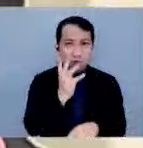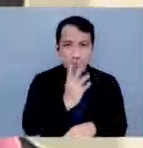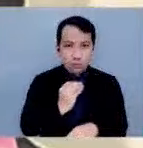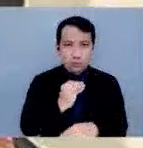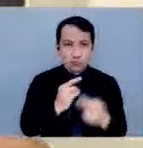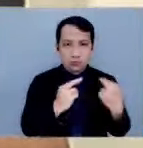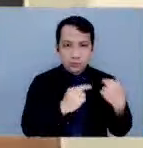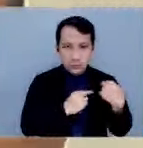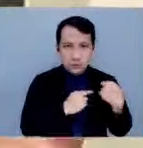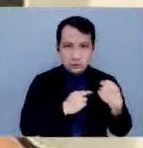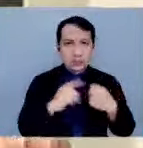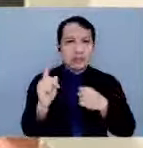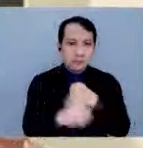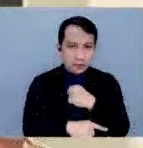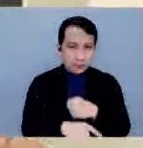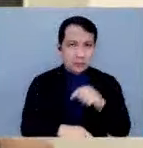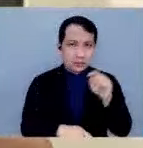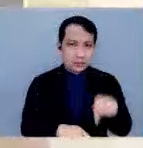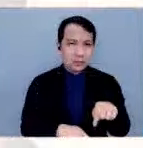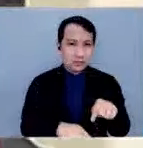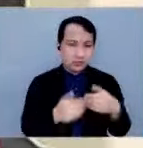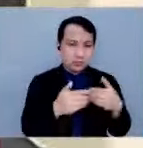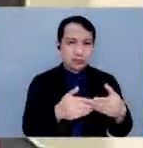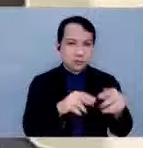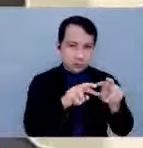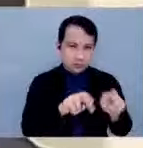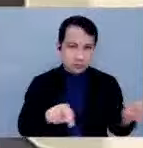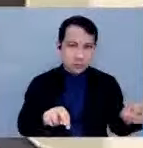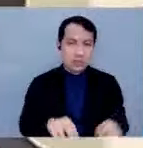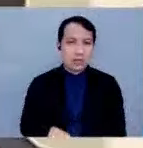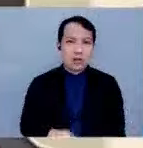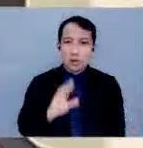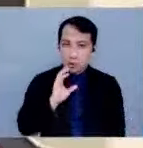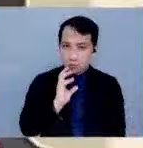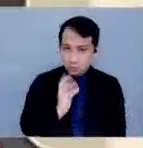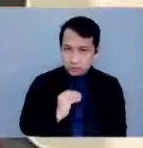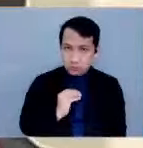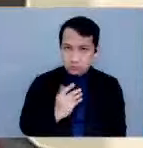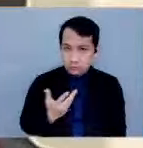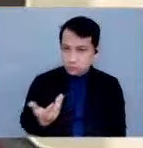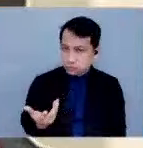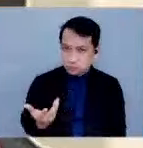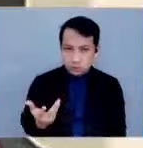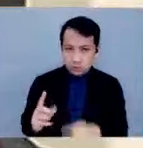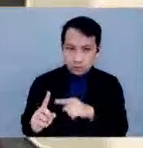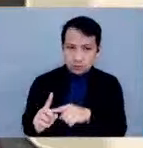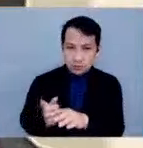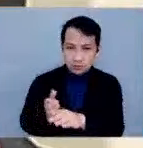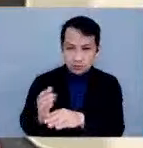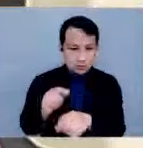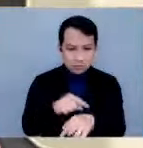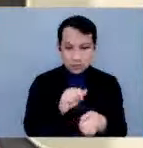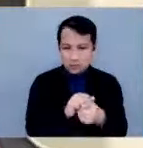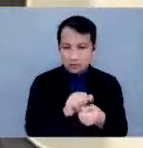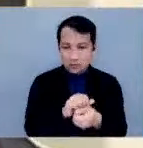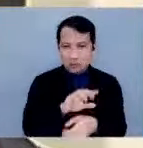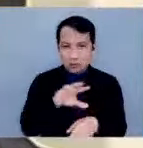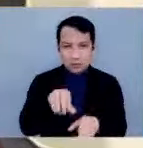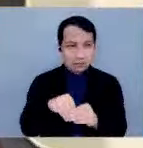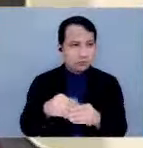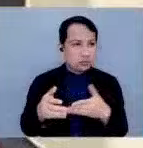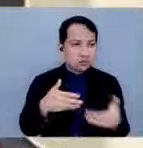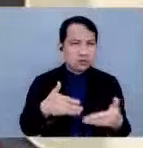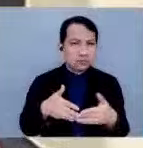ang magpursige sa investigation, kung talagang hindi naman sila directly involved o kung ano man, so dapat